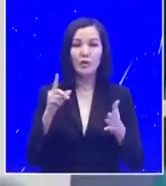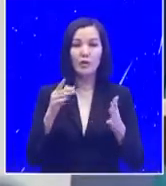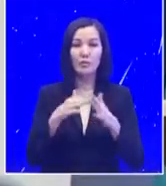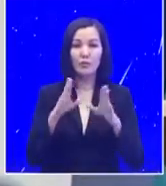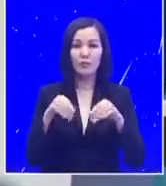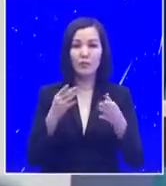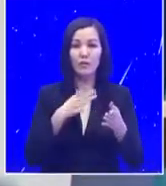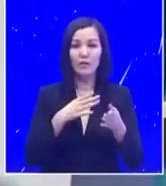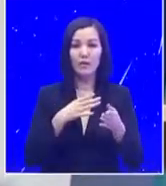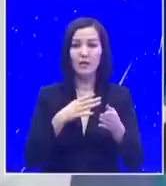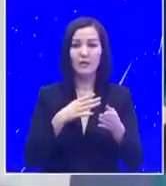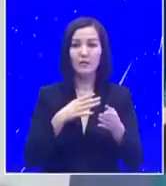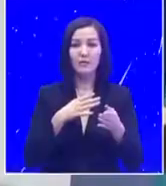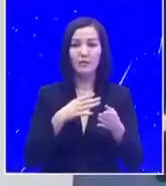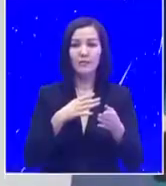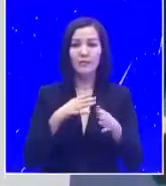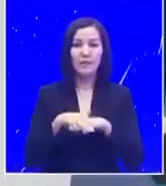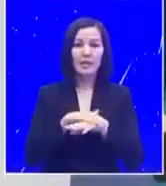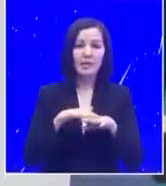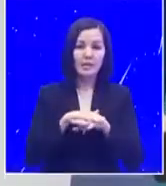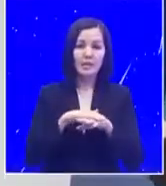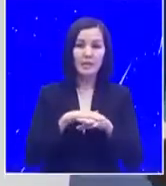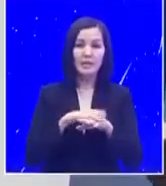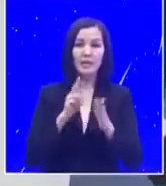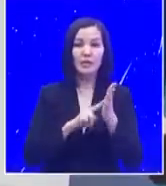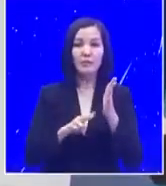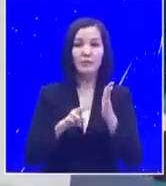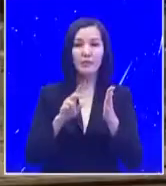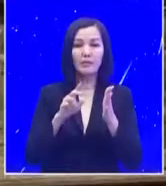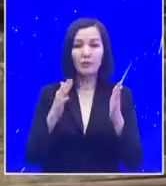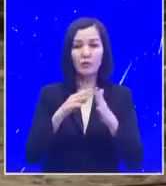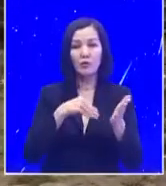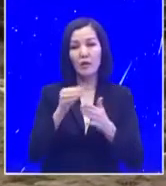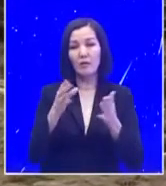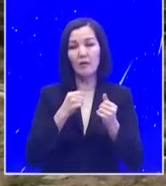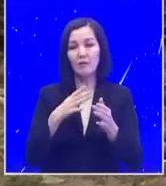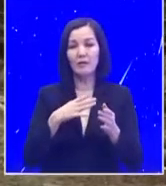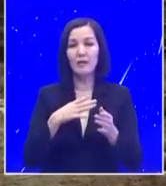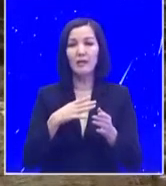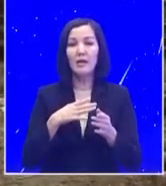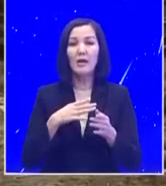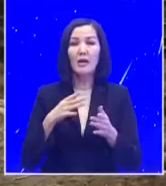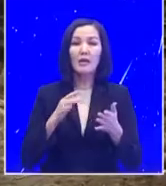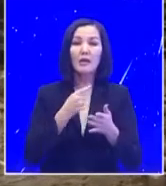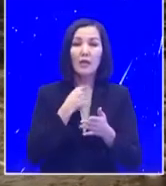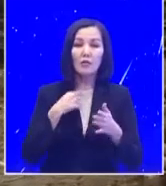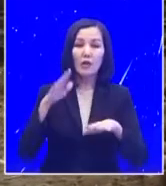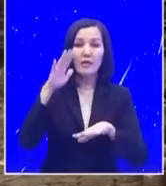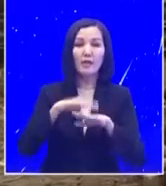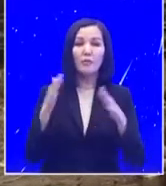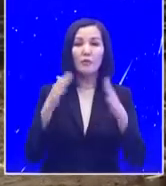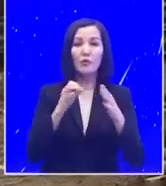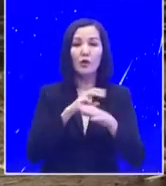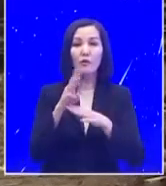берілді. Оның ішінде нарықтан 70 пәтер сатып алынды. Талдықорған әкімінің айтуынша, халықты баспанамен